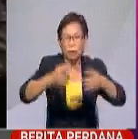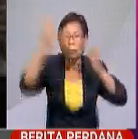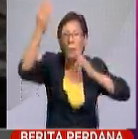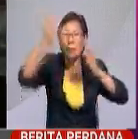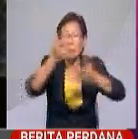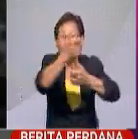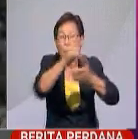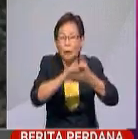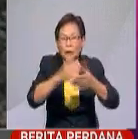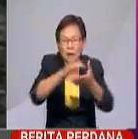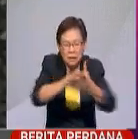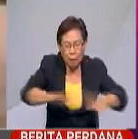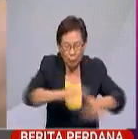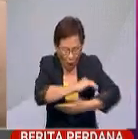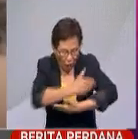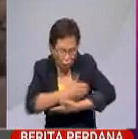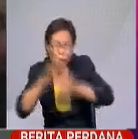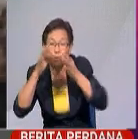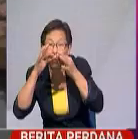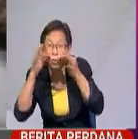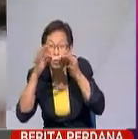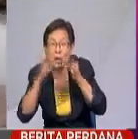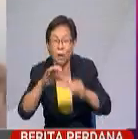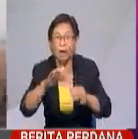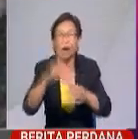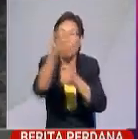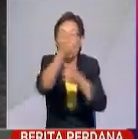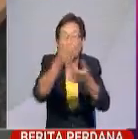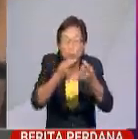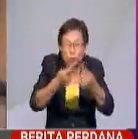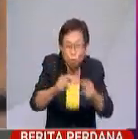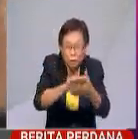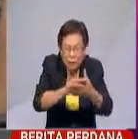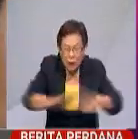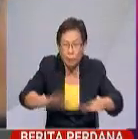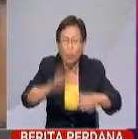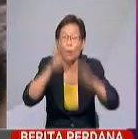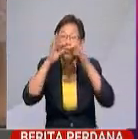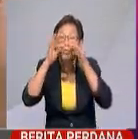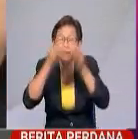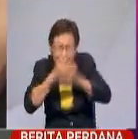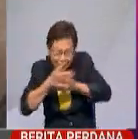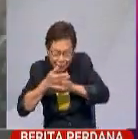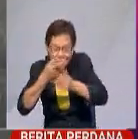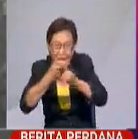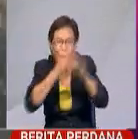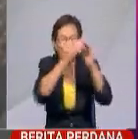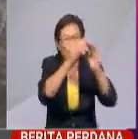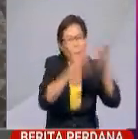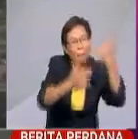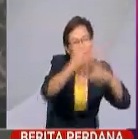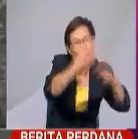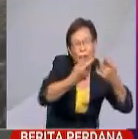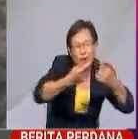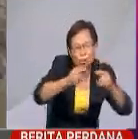Malaysia menyelamatkan anak kucing. Difahamkan anggota tersebut cuba menyelamatkan anak kucing tersebut dari sebuah rumah